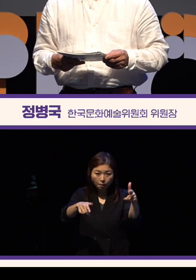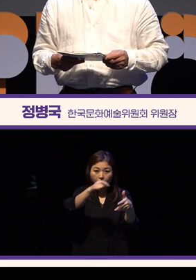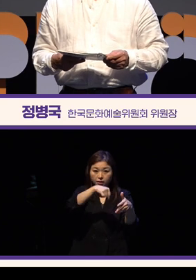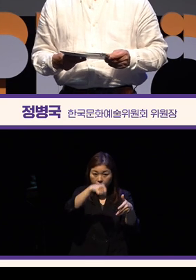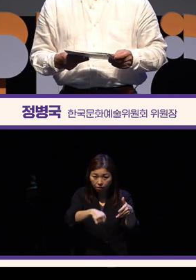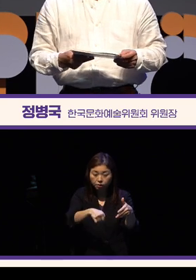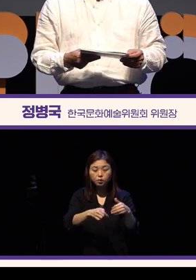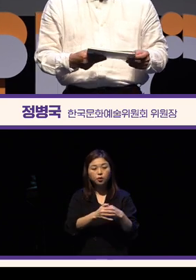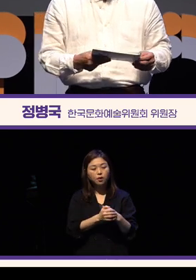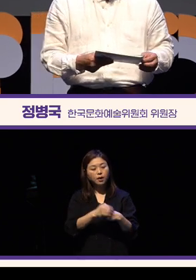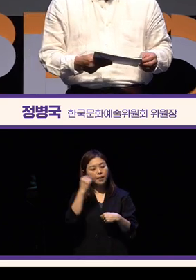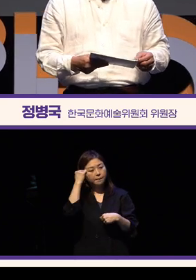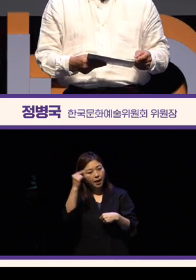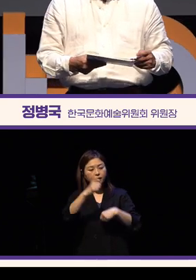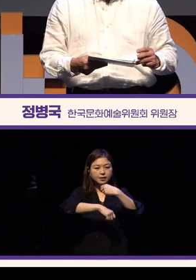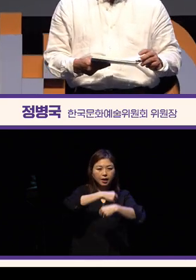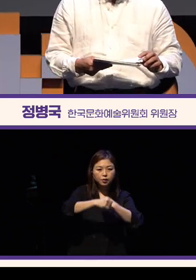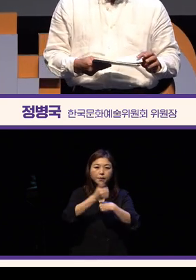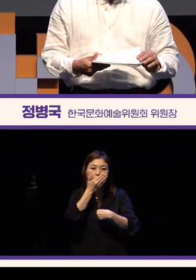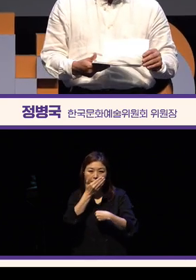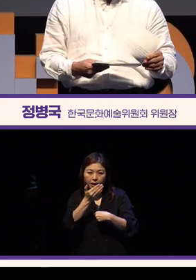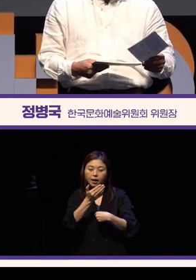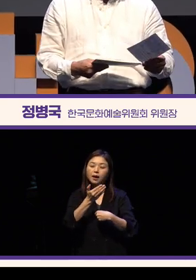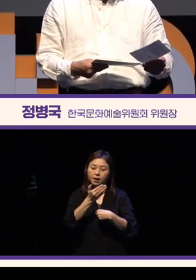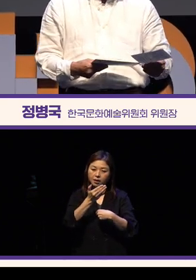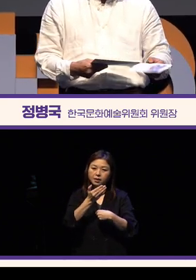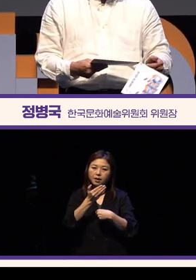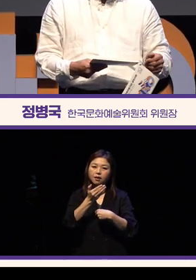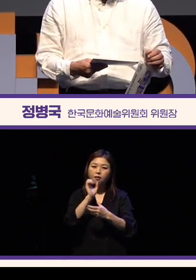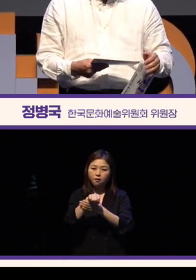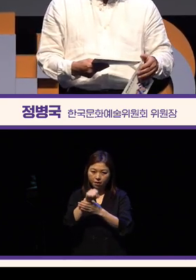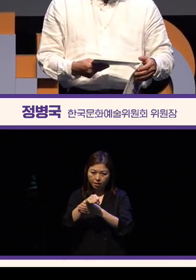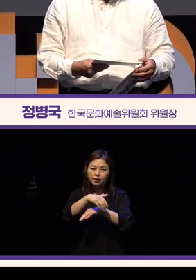자유로운 창작이 가능하도록 하였습니다.